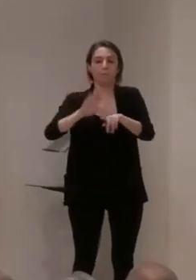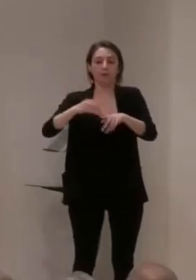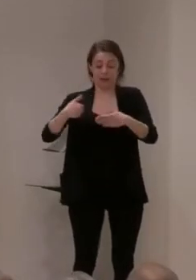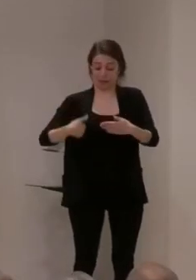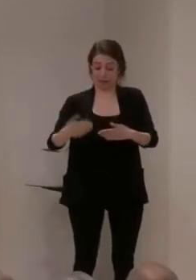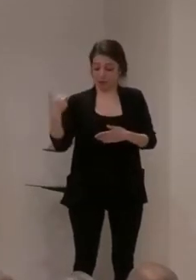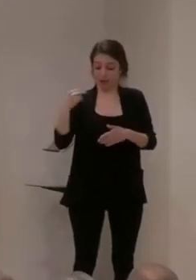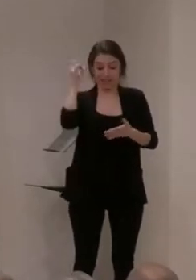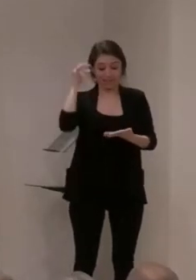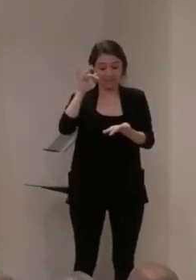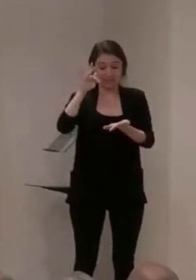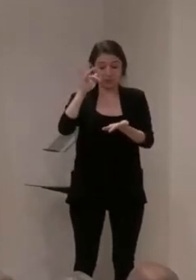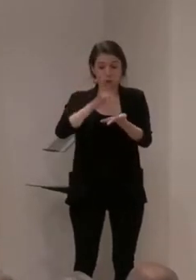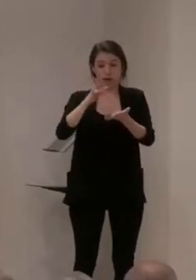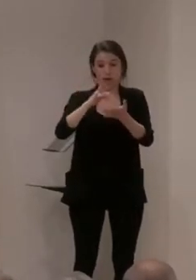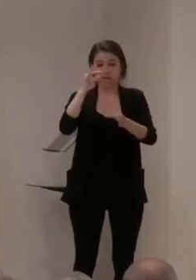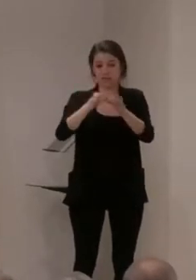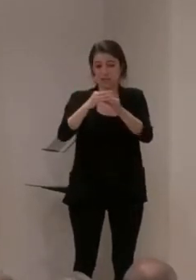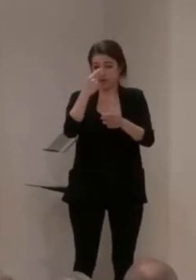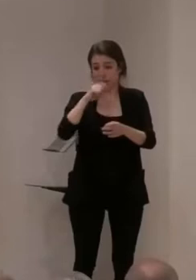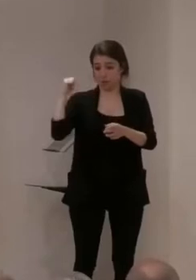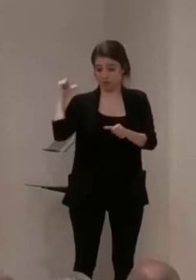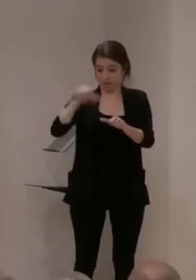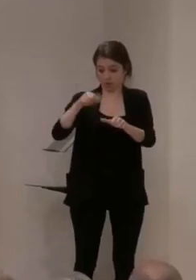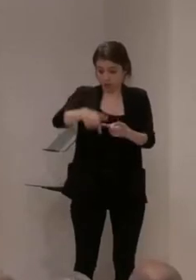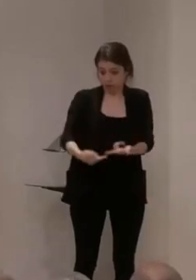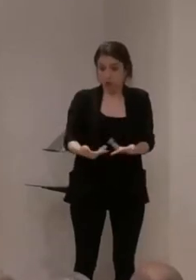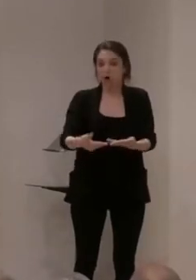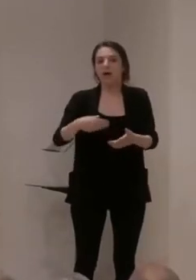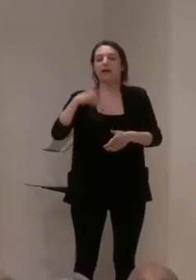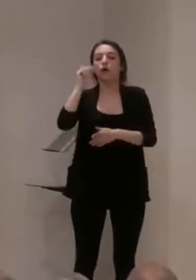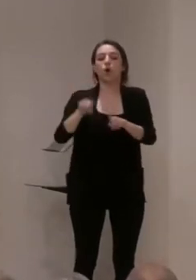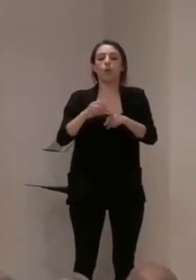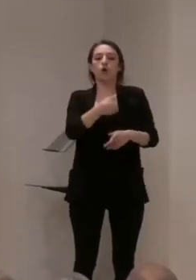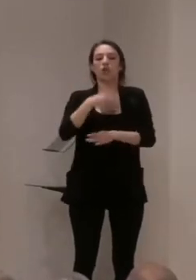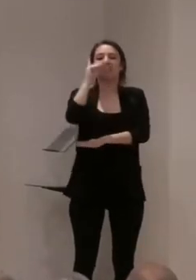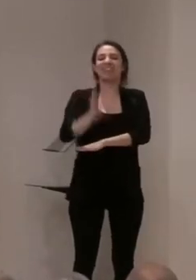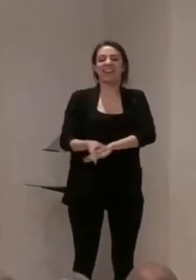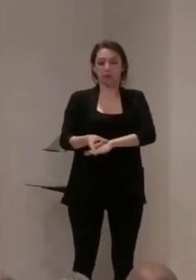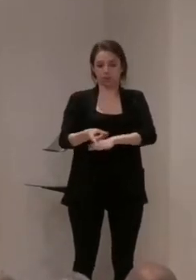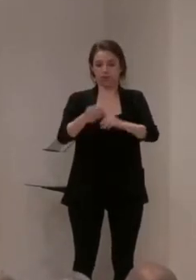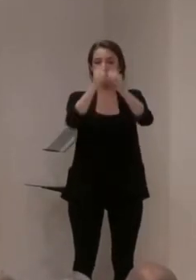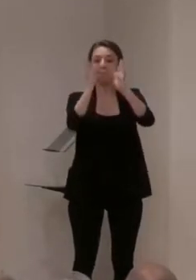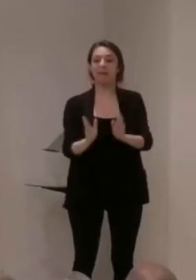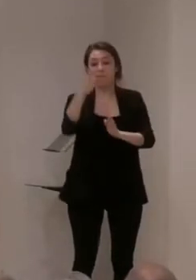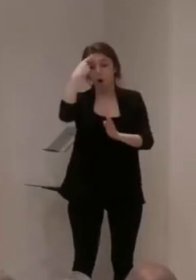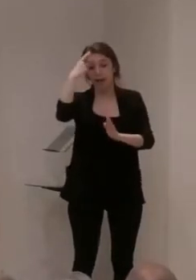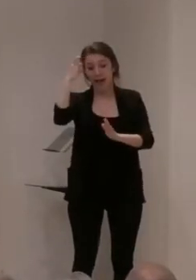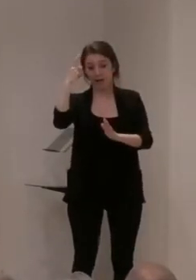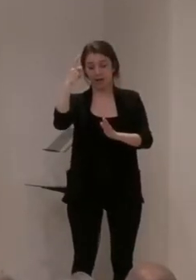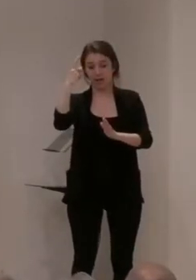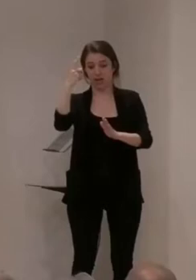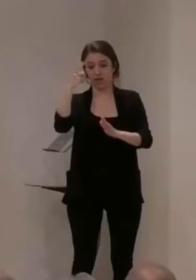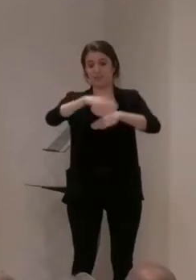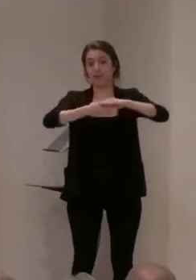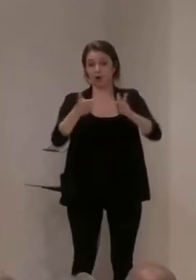perquè és des del setembre de l'any passat, va ser nomenat director del Memorial Democràtic de la Generalitat de Catalunya. No sé si és el primer acte que fas a Tarragona